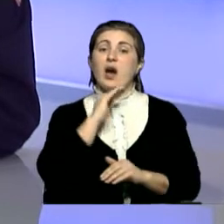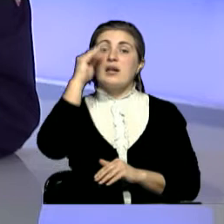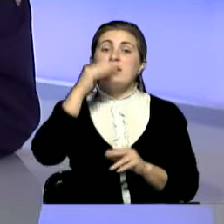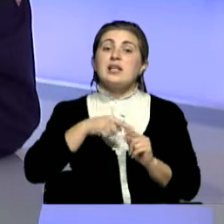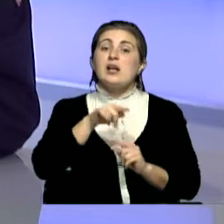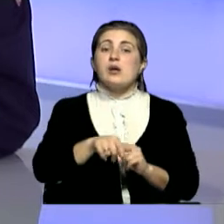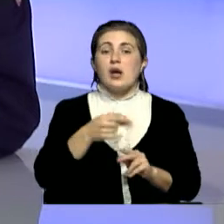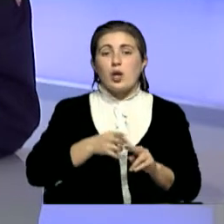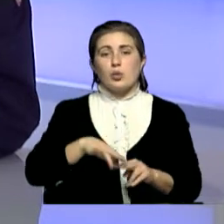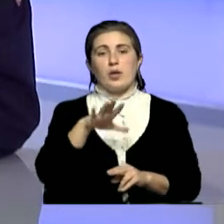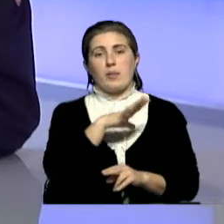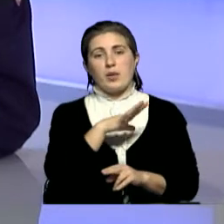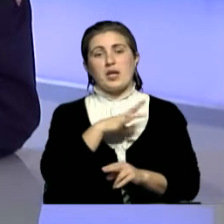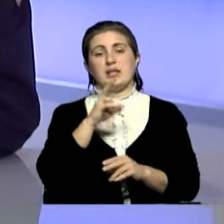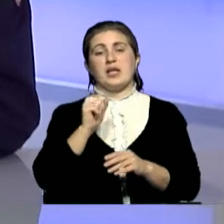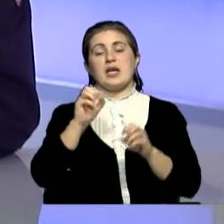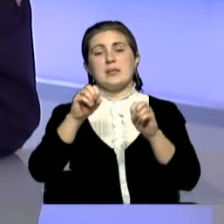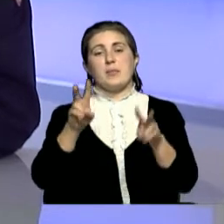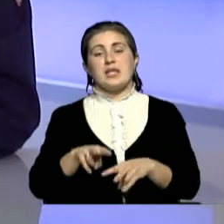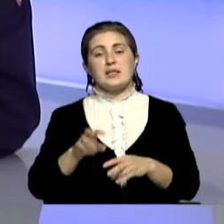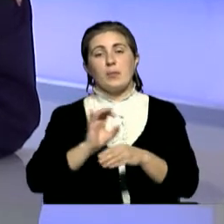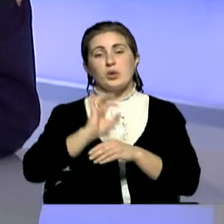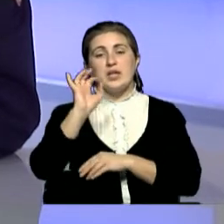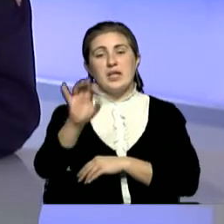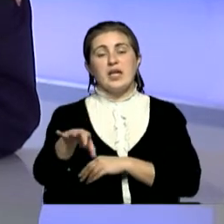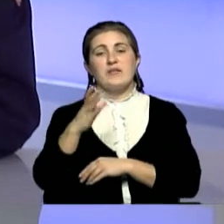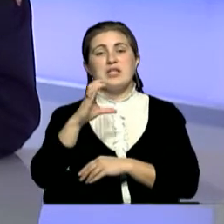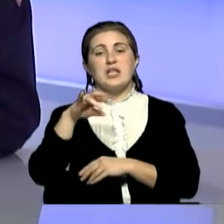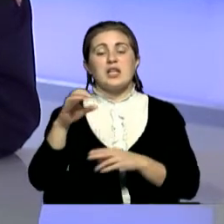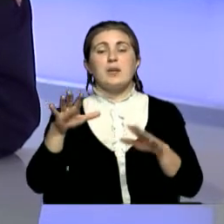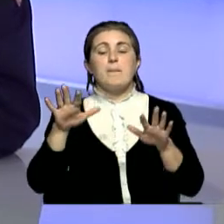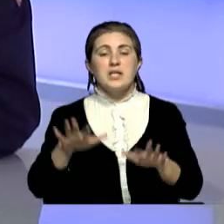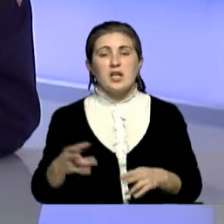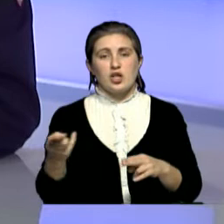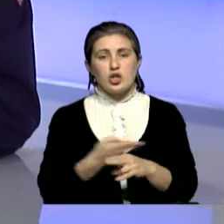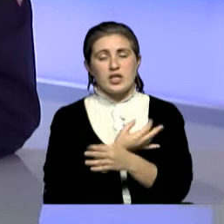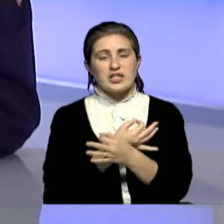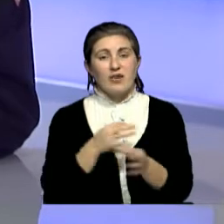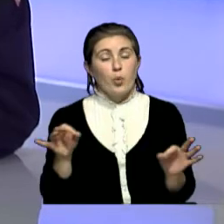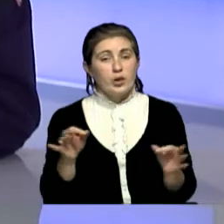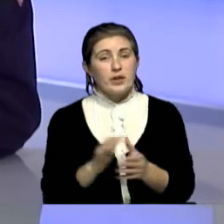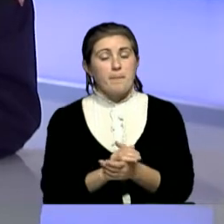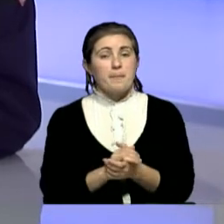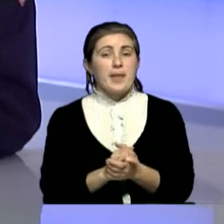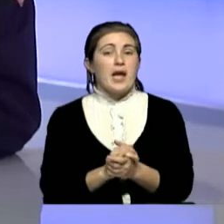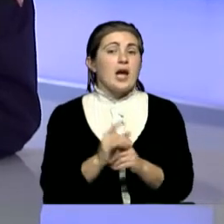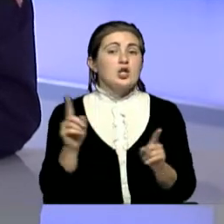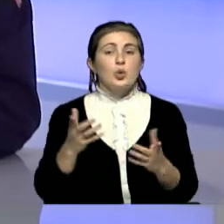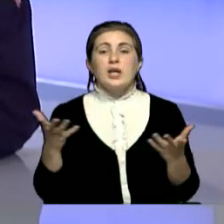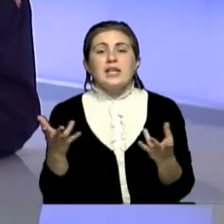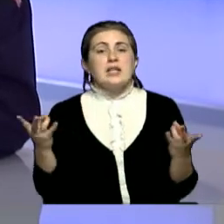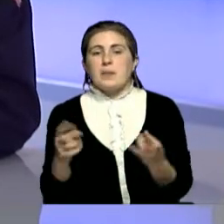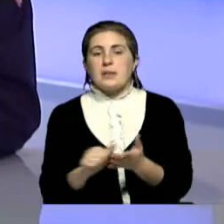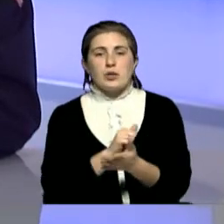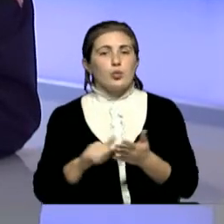которых находились на спецпоселении, в ссылке, в местах лишения свободы. Какие необходимы документы